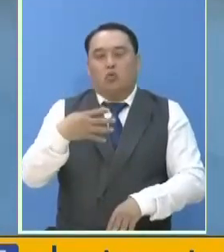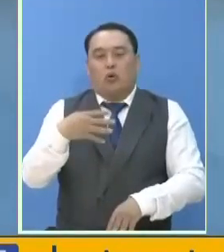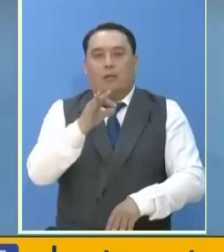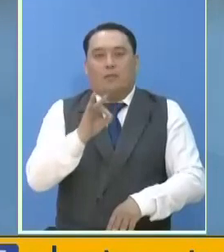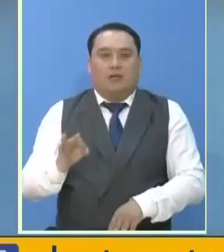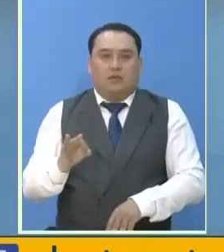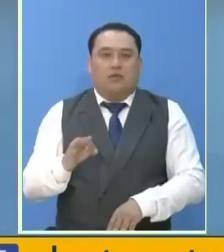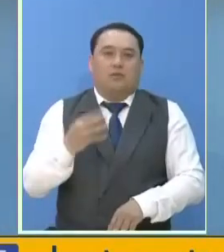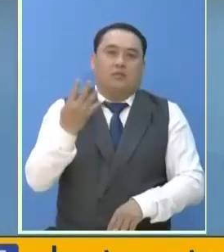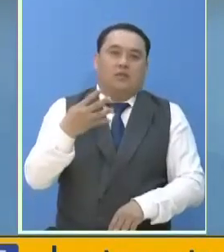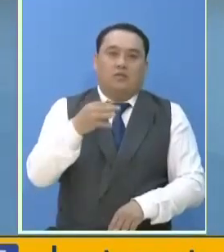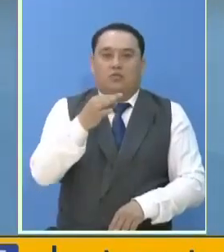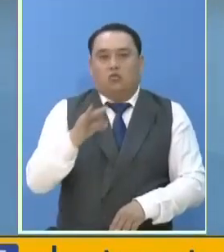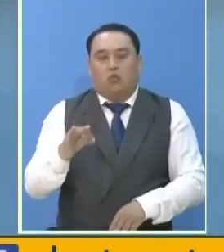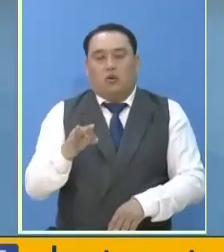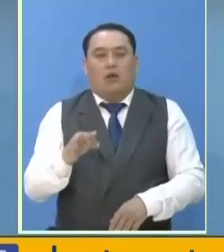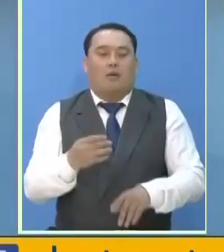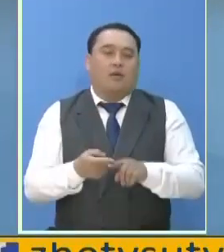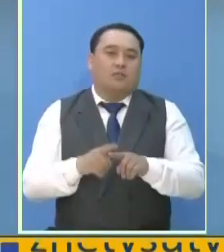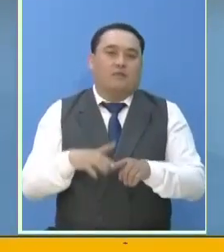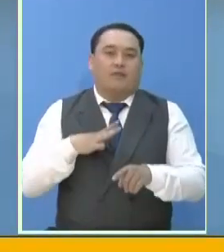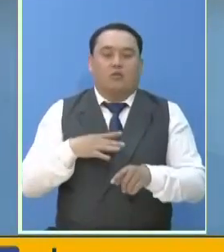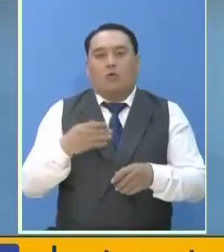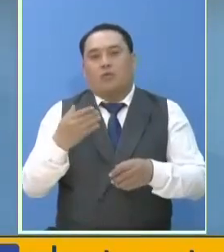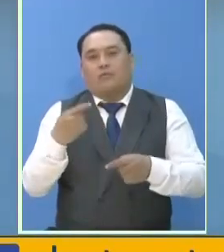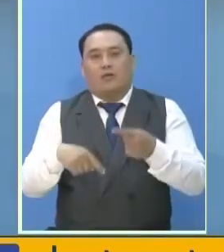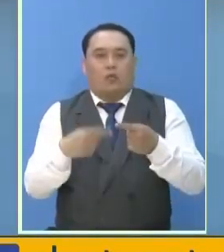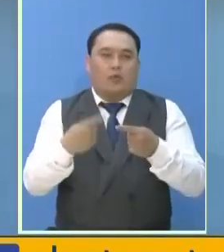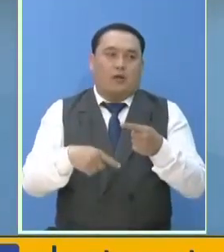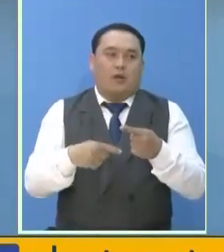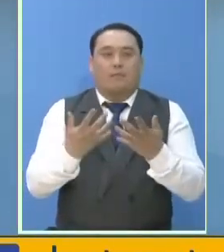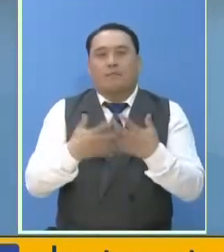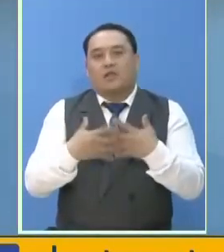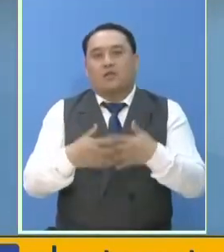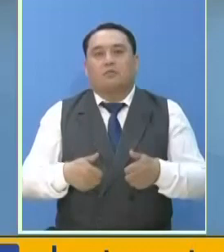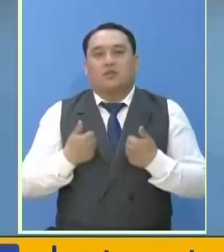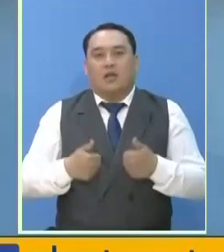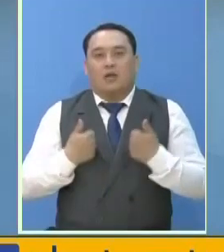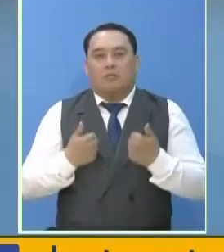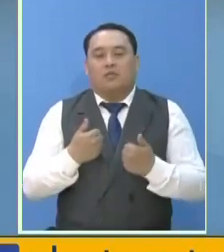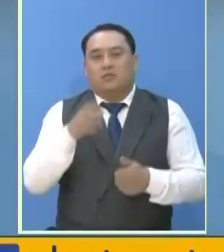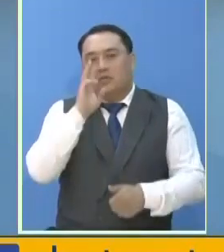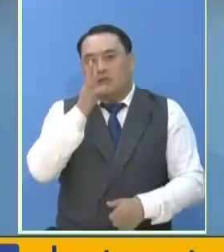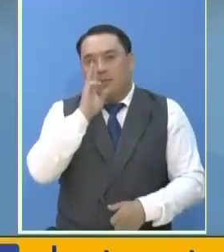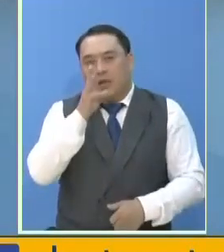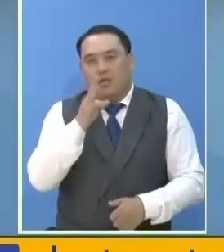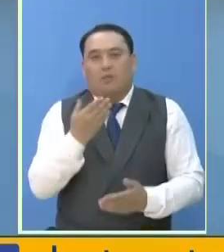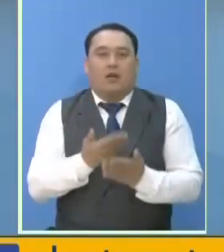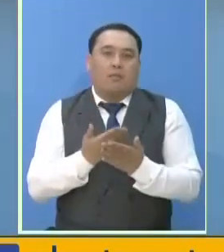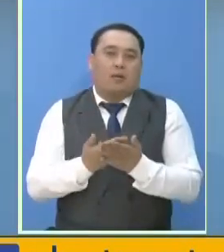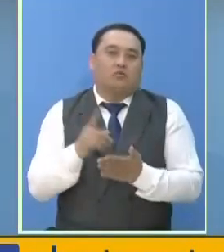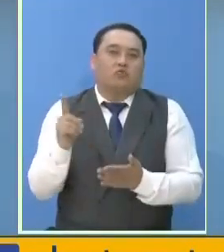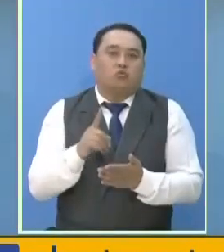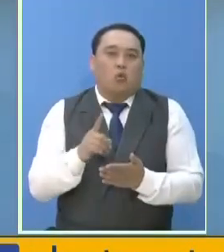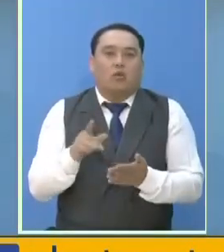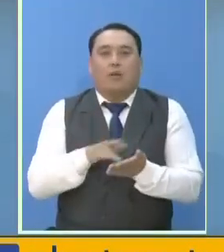тем, 30-40 разница между этим, 30-40. Вот я сейчас пытаюсь посчитать, какова будет минимальная заработная плата. Ну, примерно, я понимаю, что вы